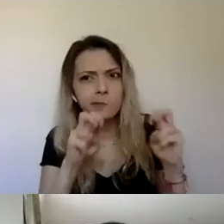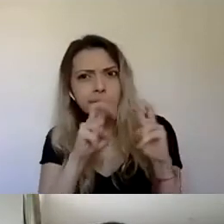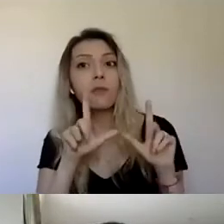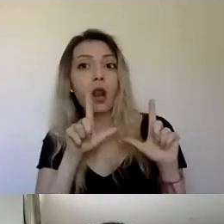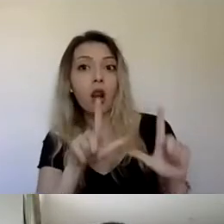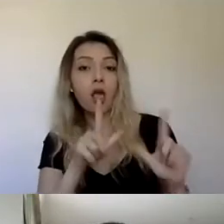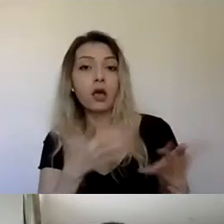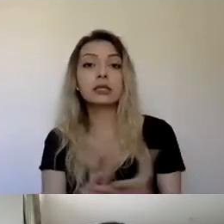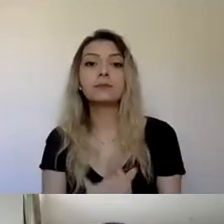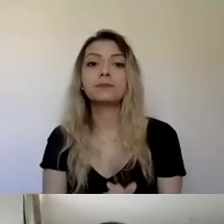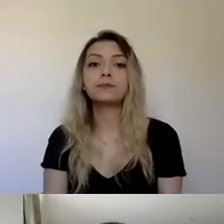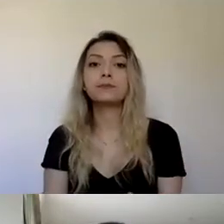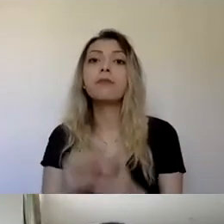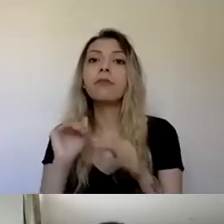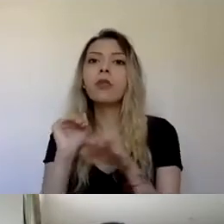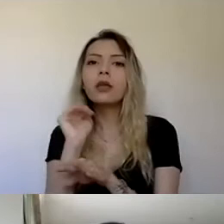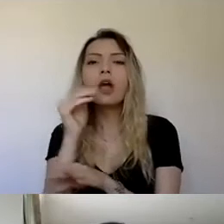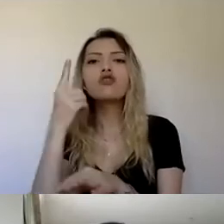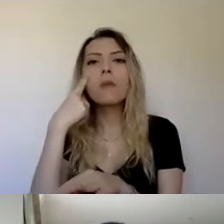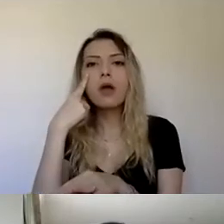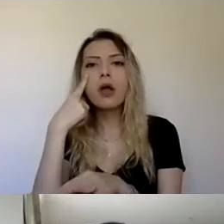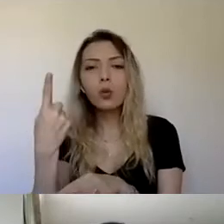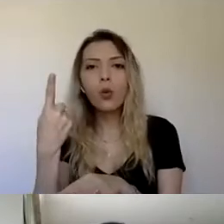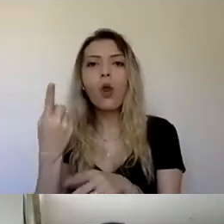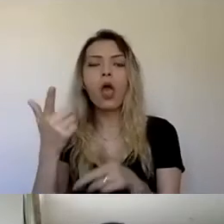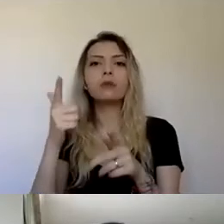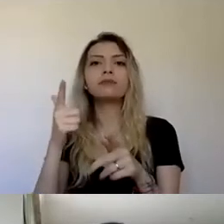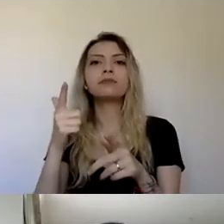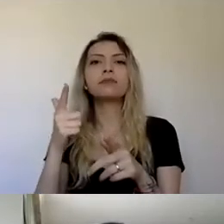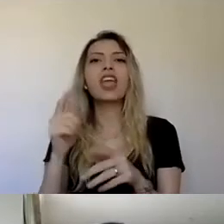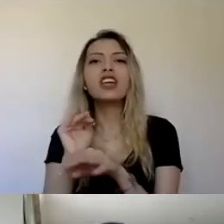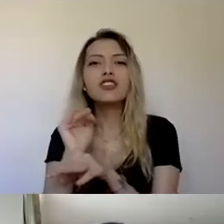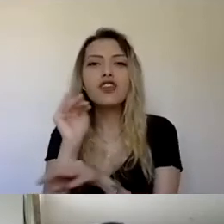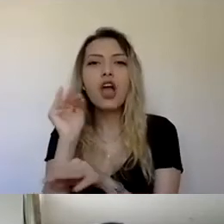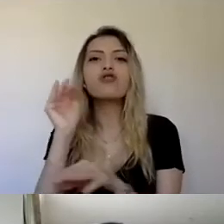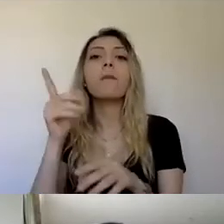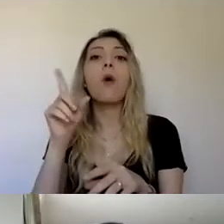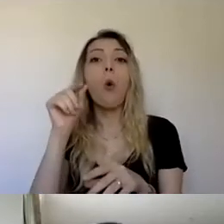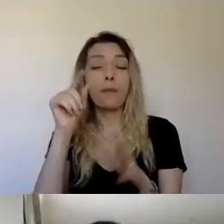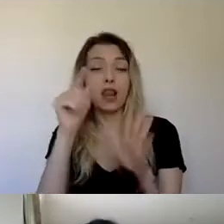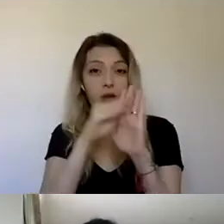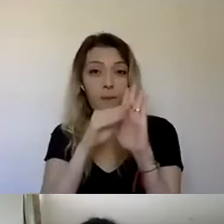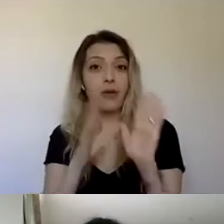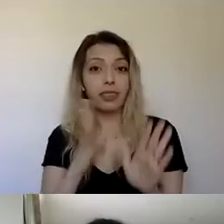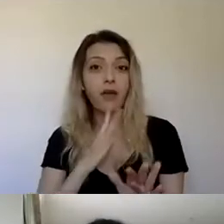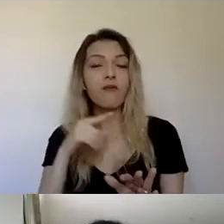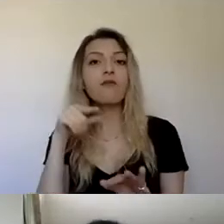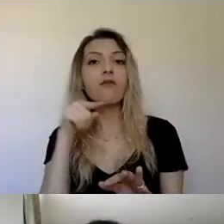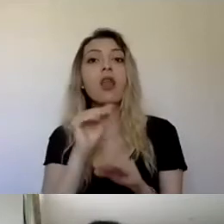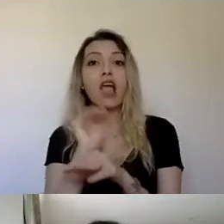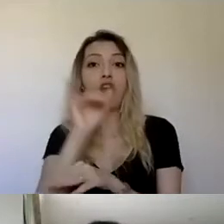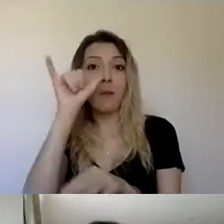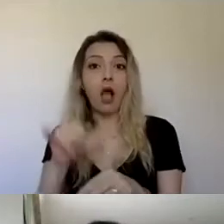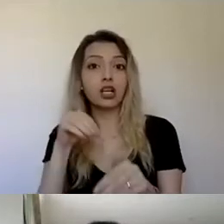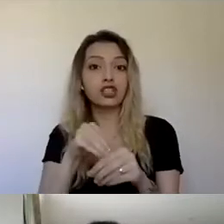Belli bir yaşam standardını sağlama hakkı diye bir hak var, 11. madde. Bu madde ile ilgili